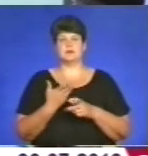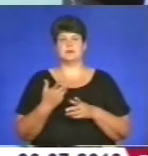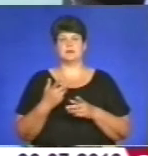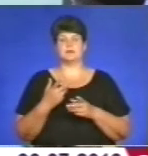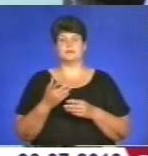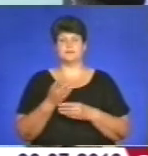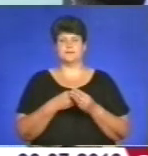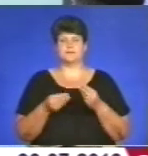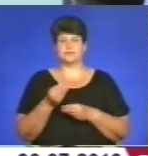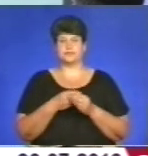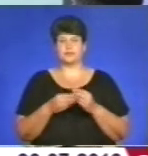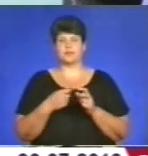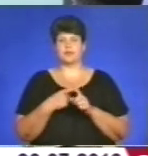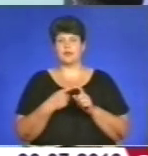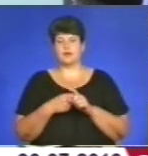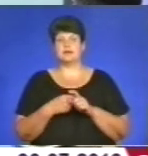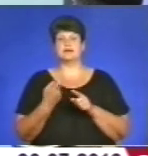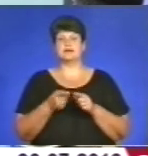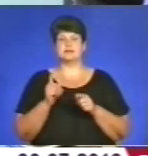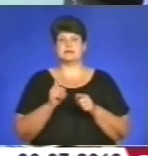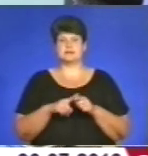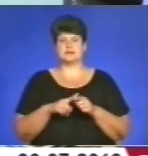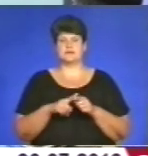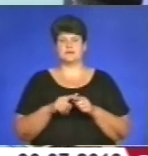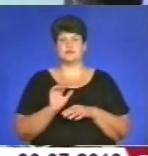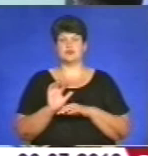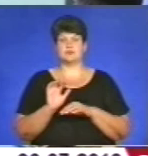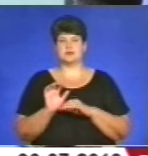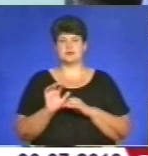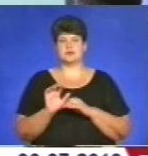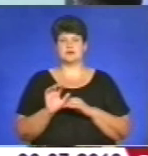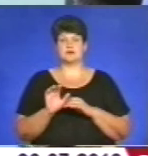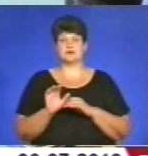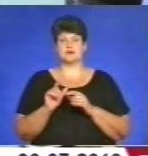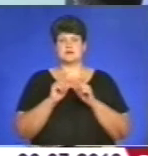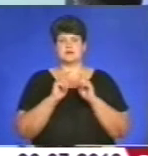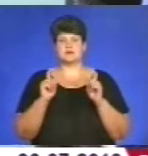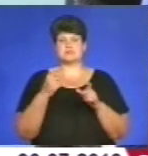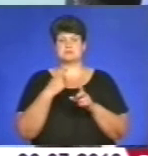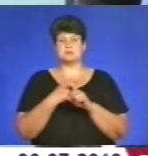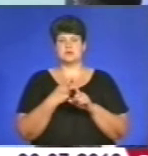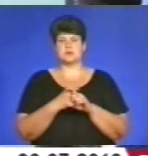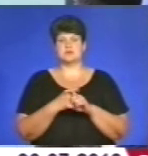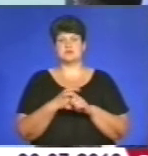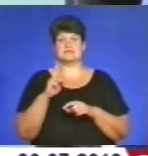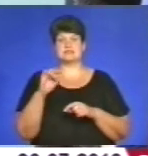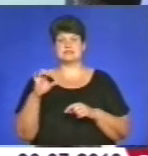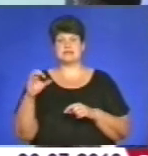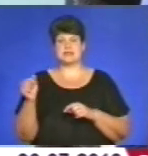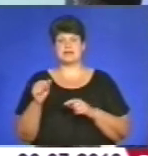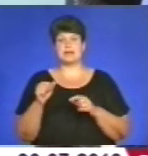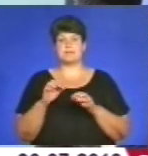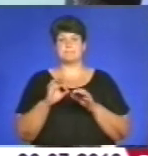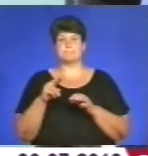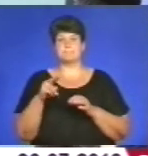фальсифікату. Це такі, як міні-установку для виробництва та ратифікації спирту, цистерни,